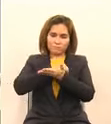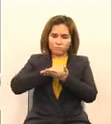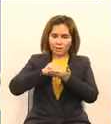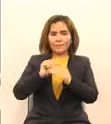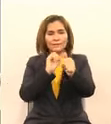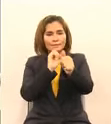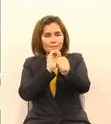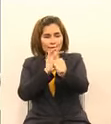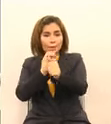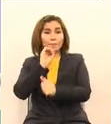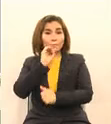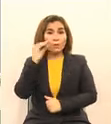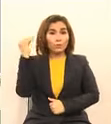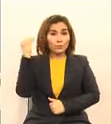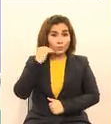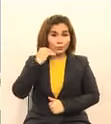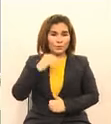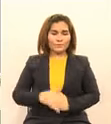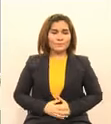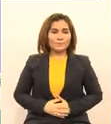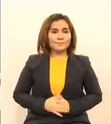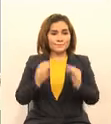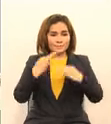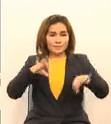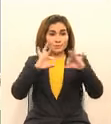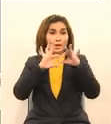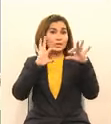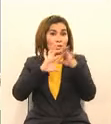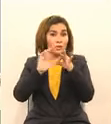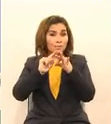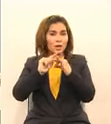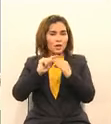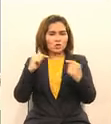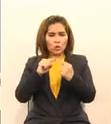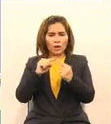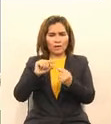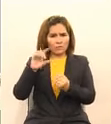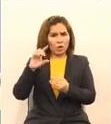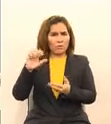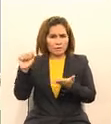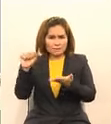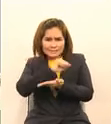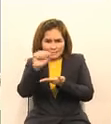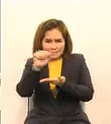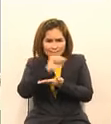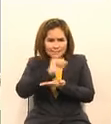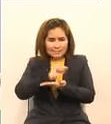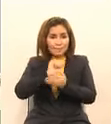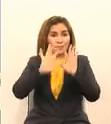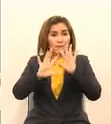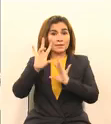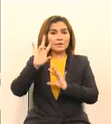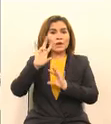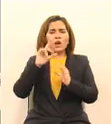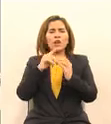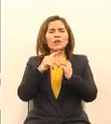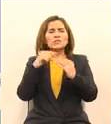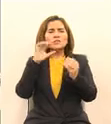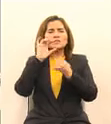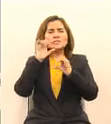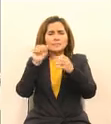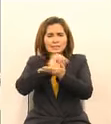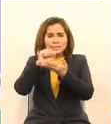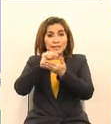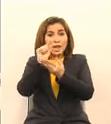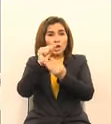ราแนะนำนะฮะโดยเฉพาะการทำความสะอาดด้วยเช็ดพื้นผิวนะครับด้วย 70% แอลกอฮอล์นะฮะแ